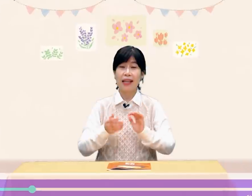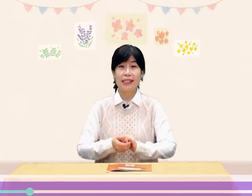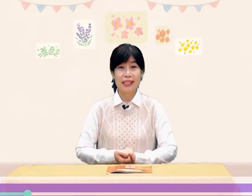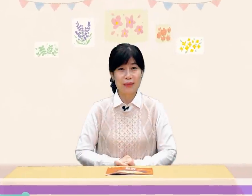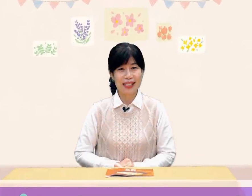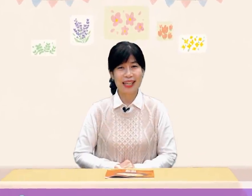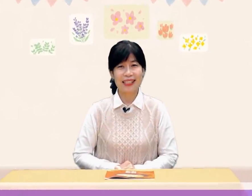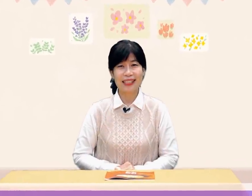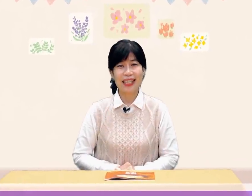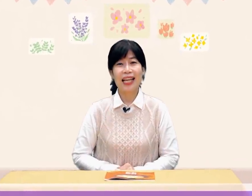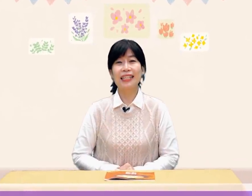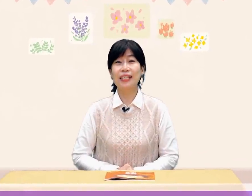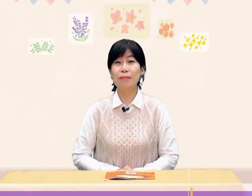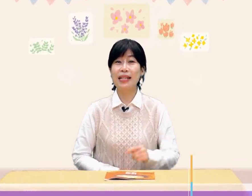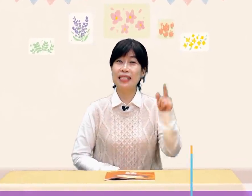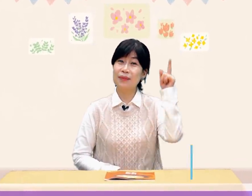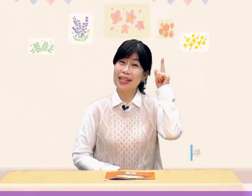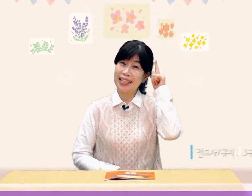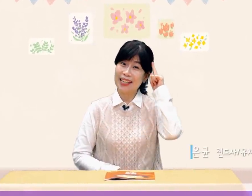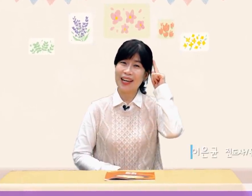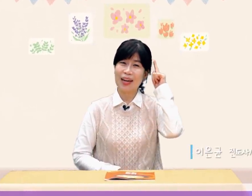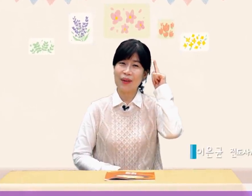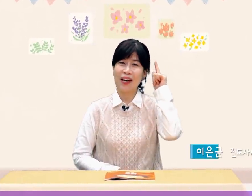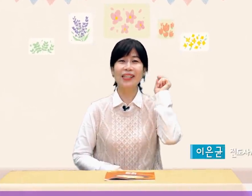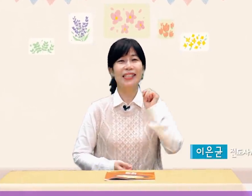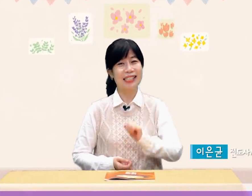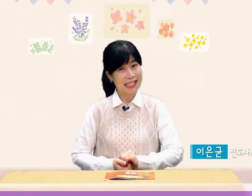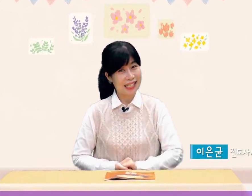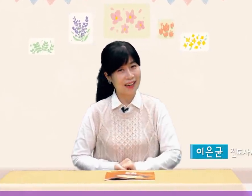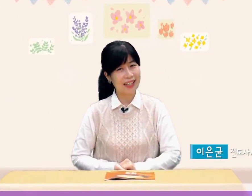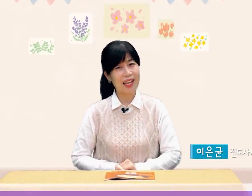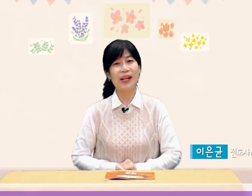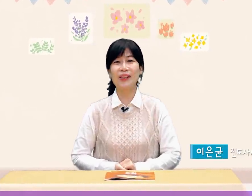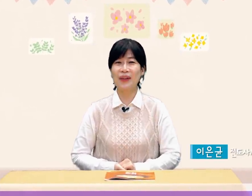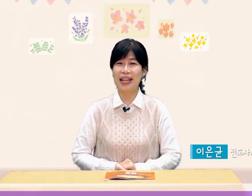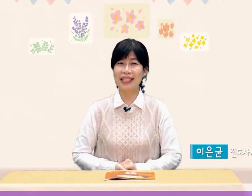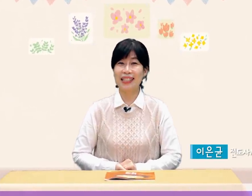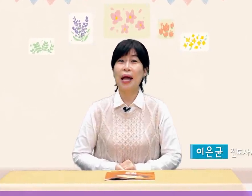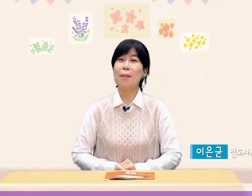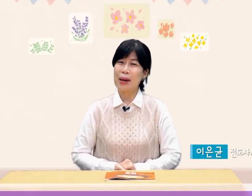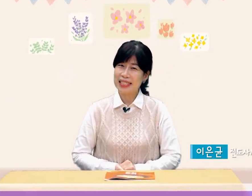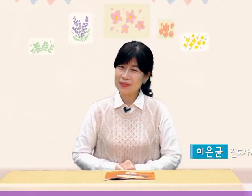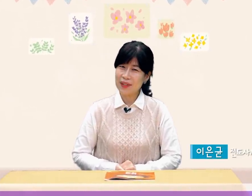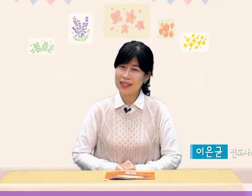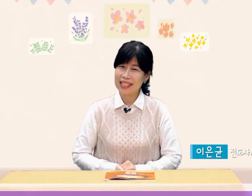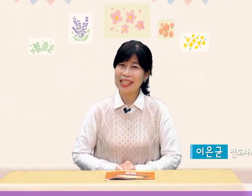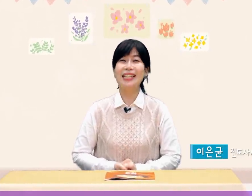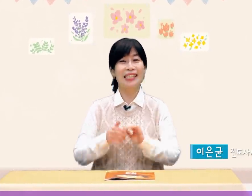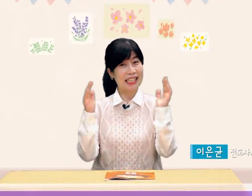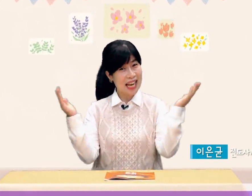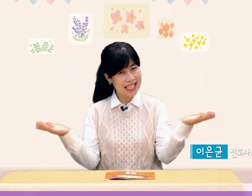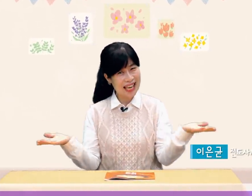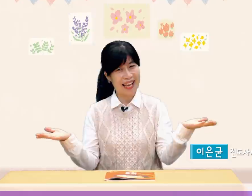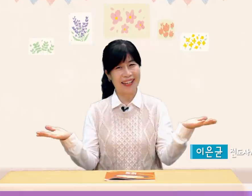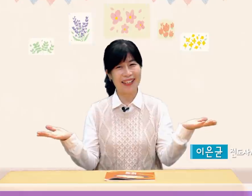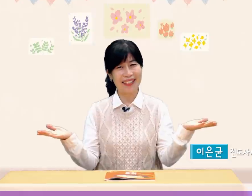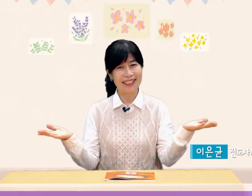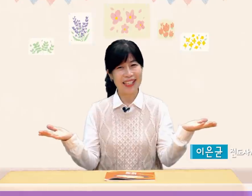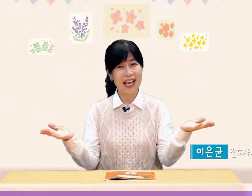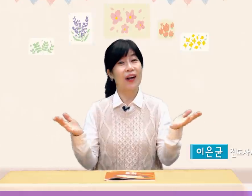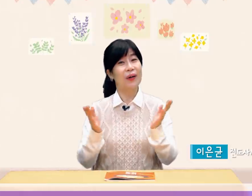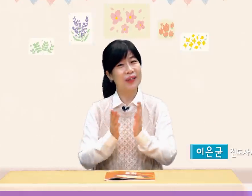샬롬. 지금 시간은 들은 말씀을 기억하며 즐겁게 활동하는 말씀놀이